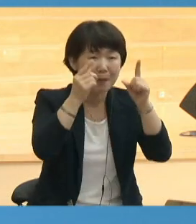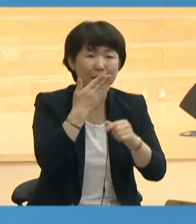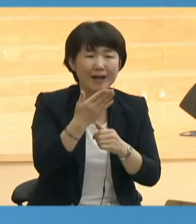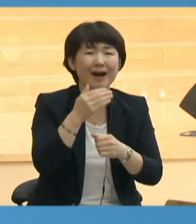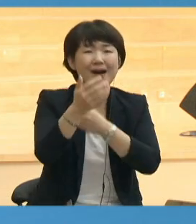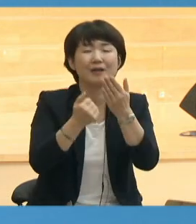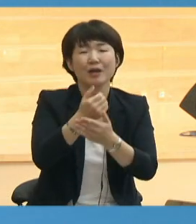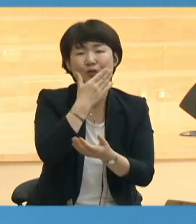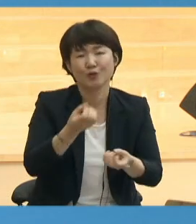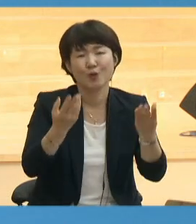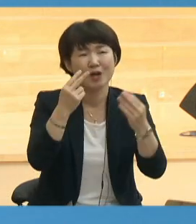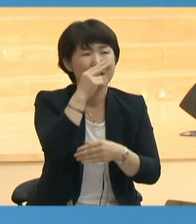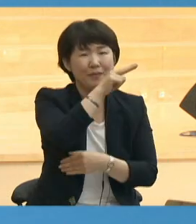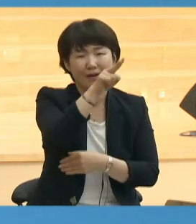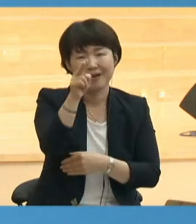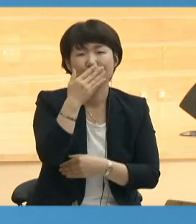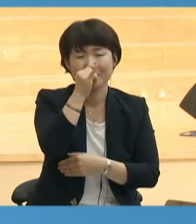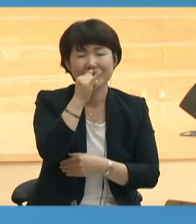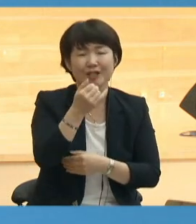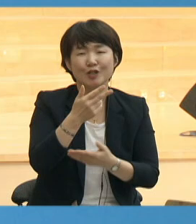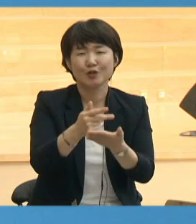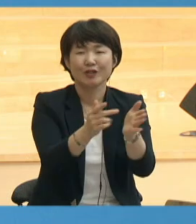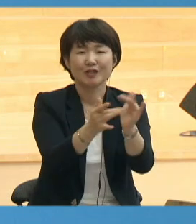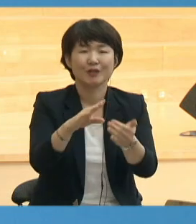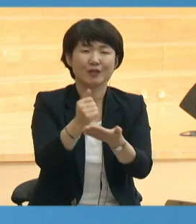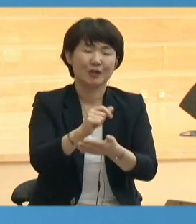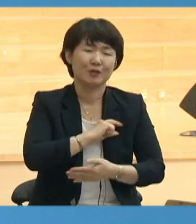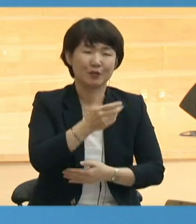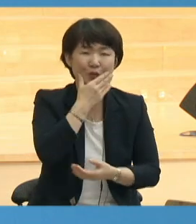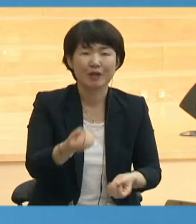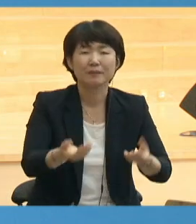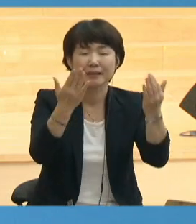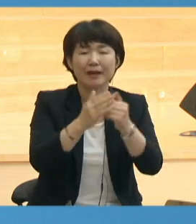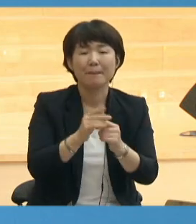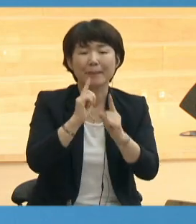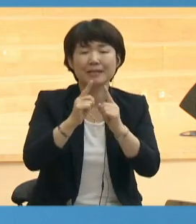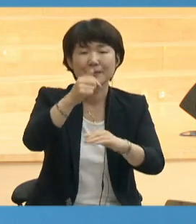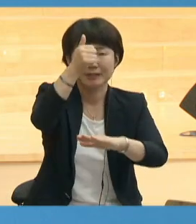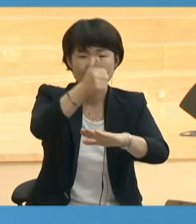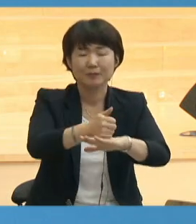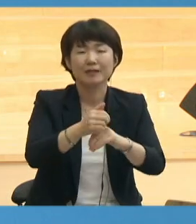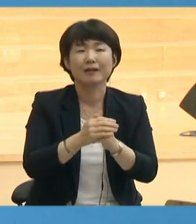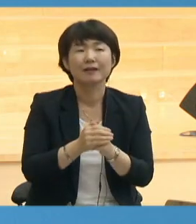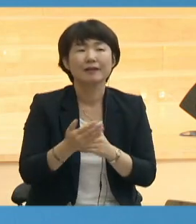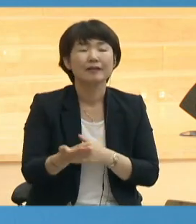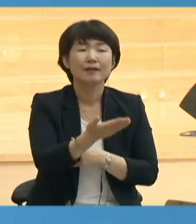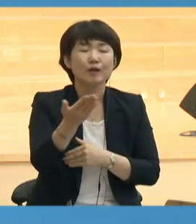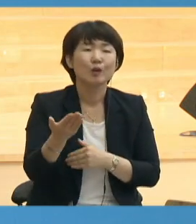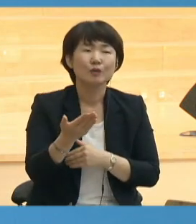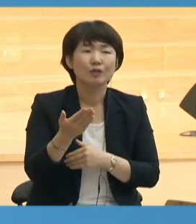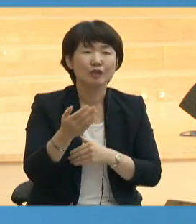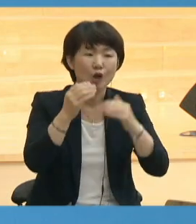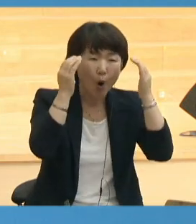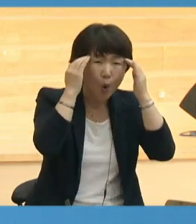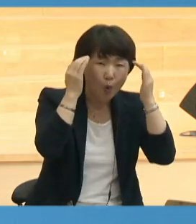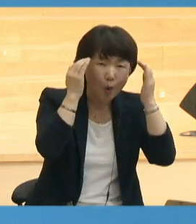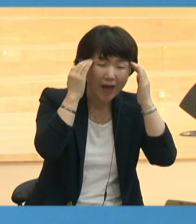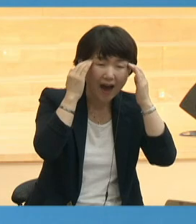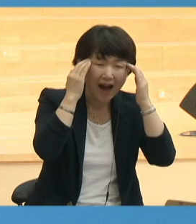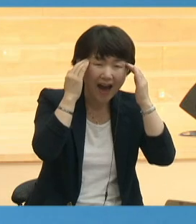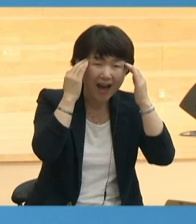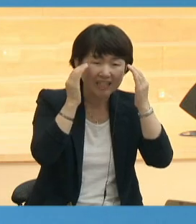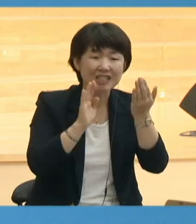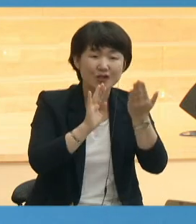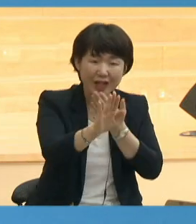바라볼 수 있기를 주 예수 이름으로 축원합니다 말씀의 결론을 맺게 여러분 고난 안엔 기회가 숨겨져 있습니다